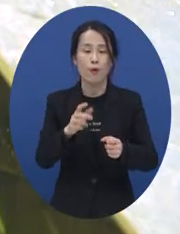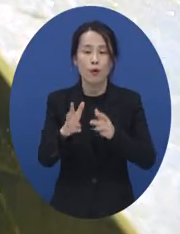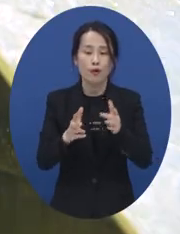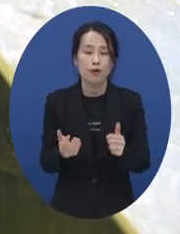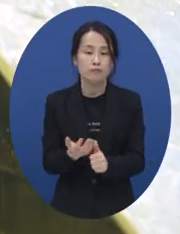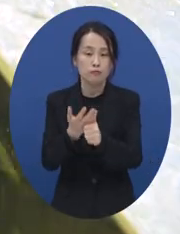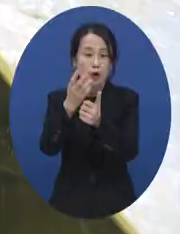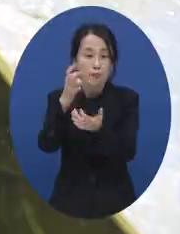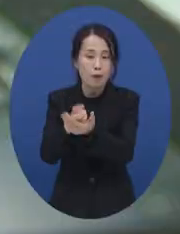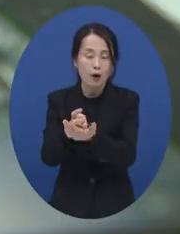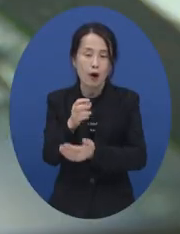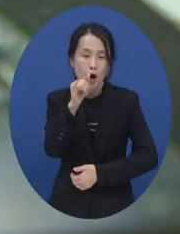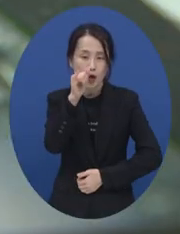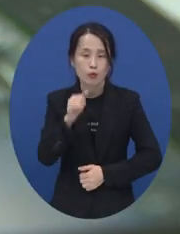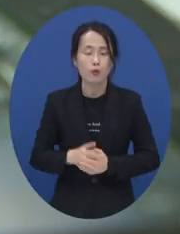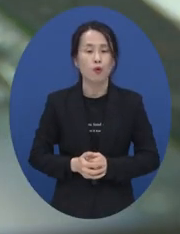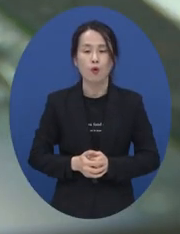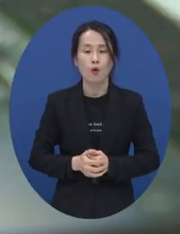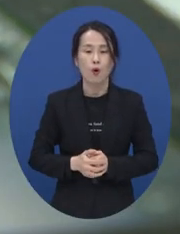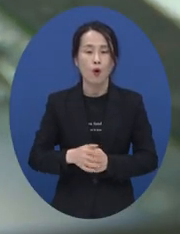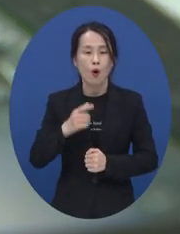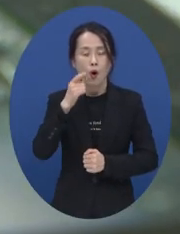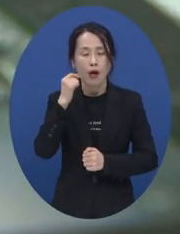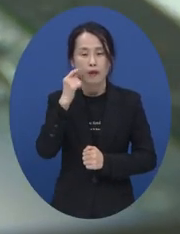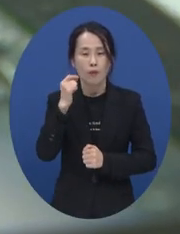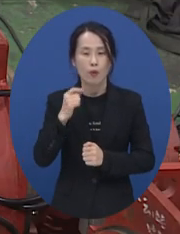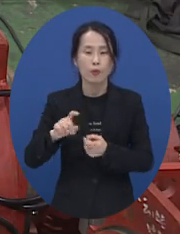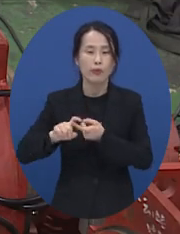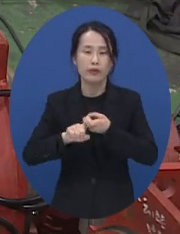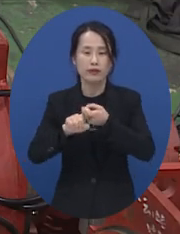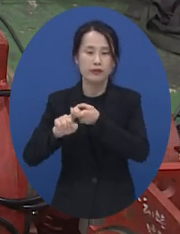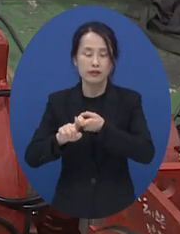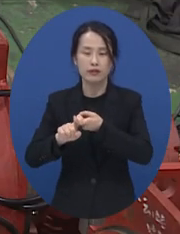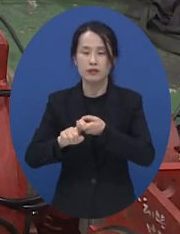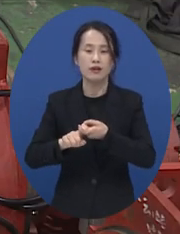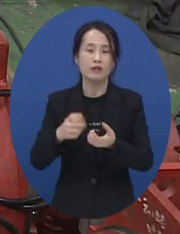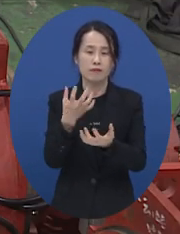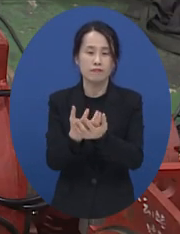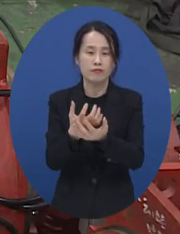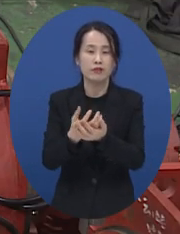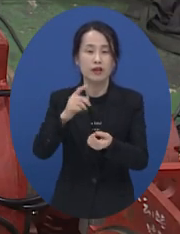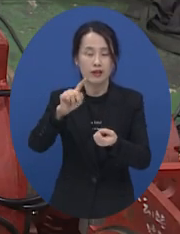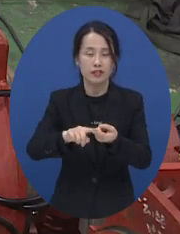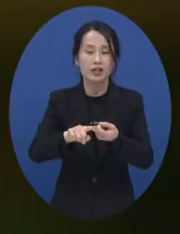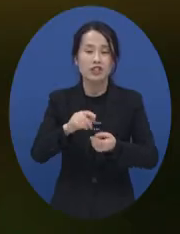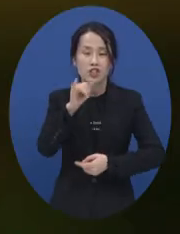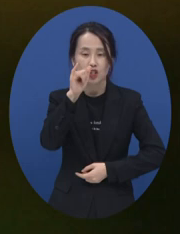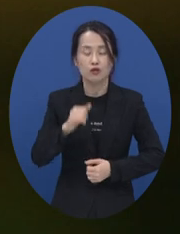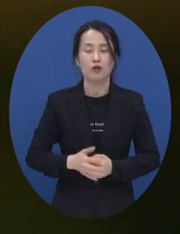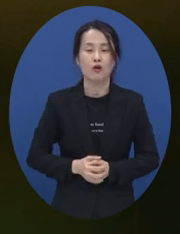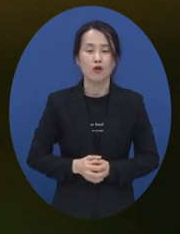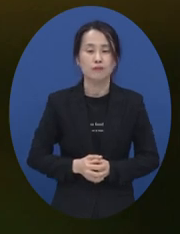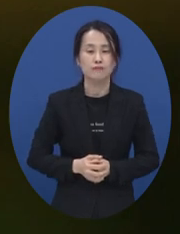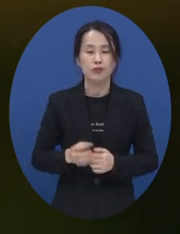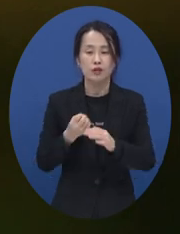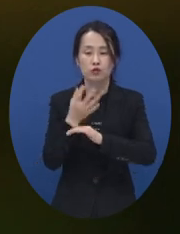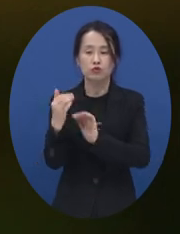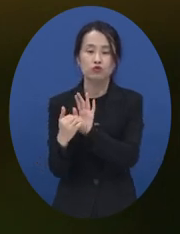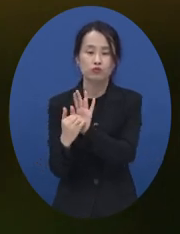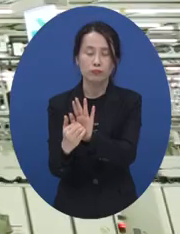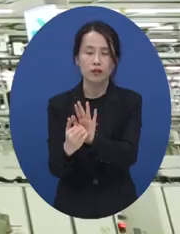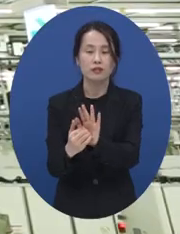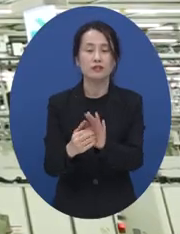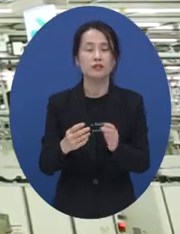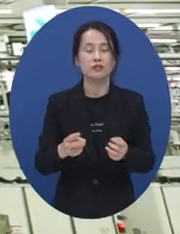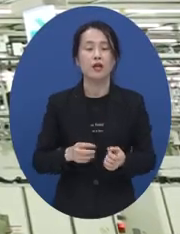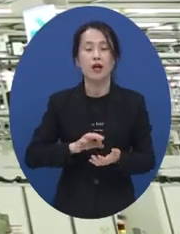경기도 소재 부품 산업 육성 조례안과 친일 잔재 청산을 위한 특별위원회 구성 결의안도 상정됐습니다. 한편 경기도는 수출